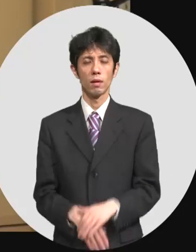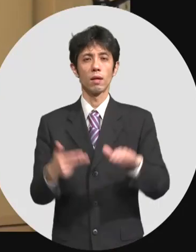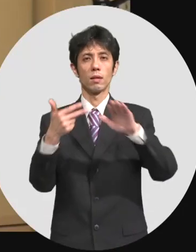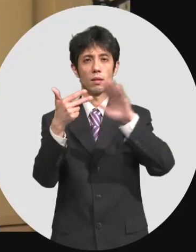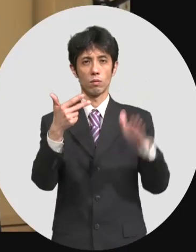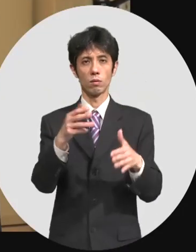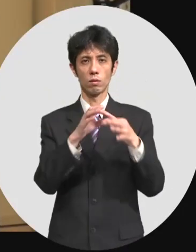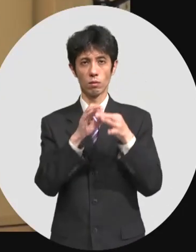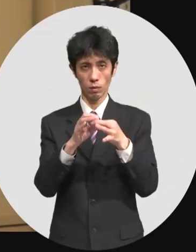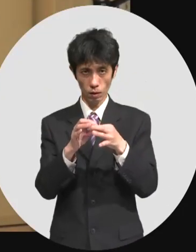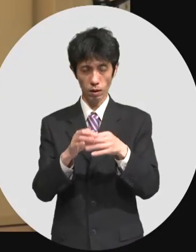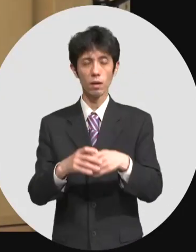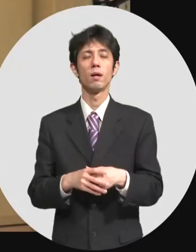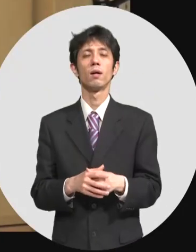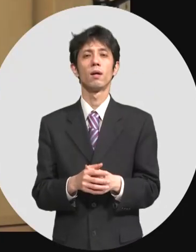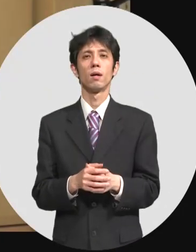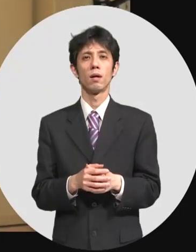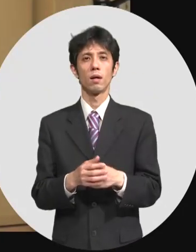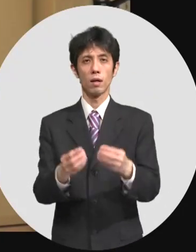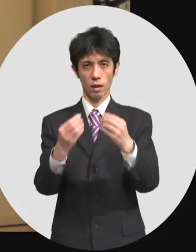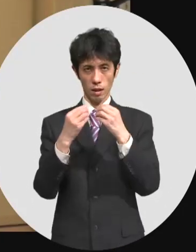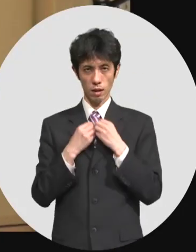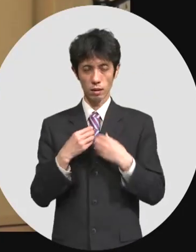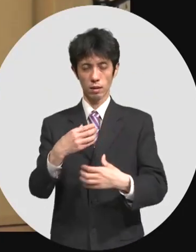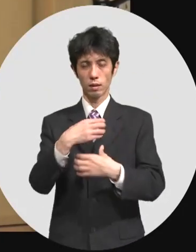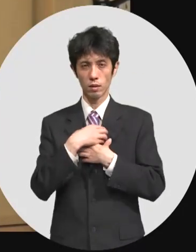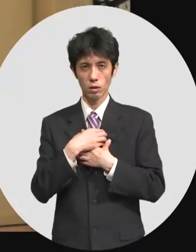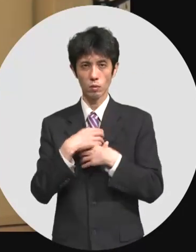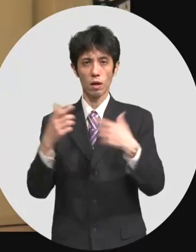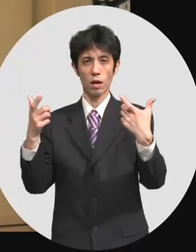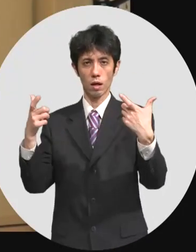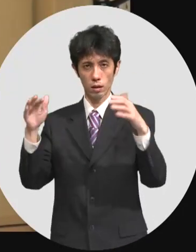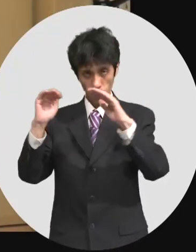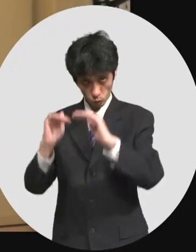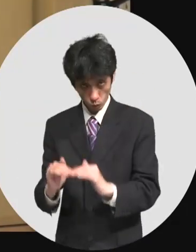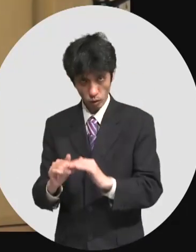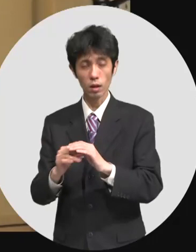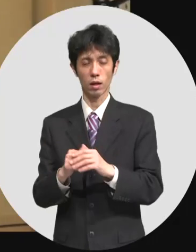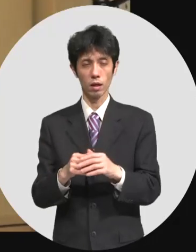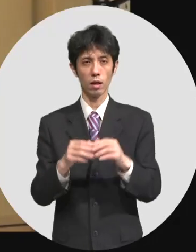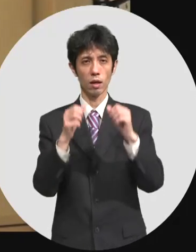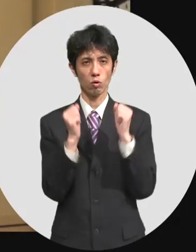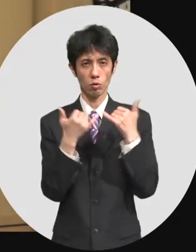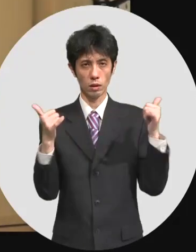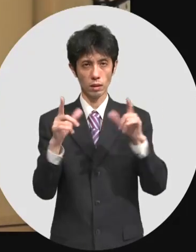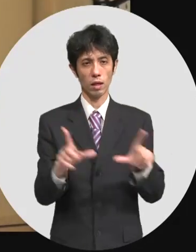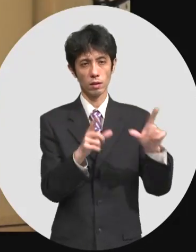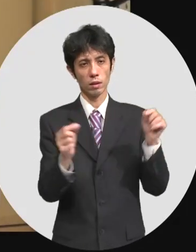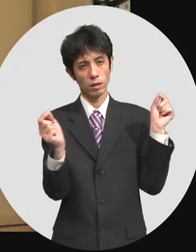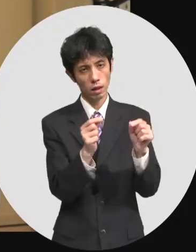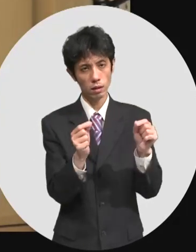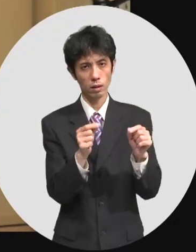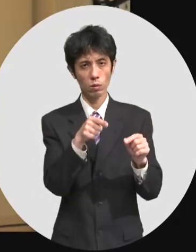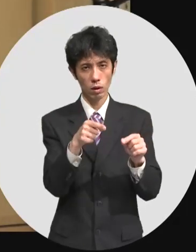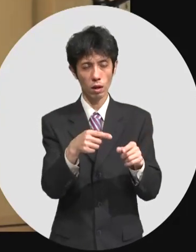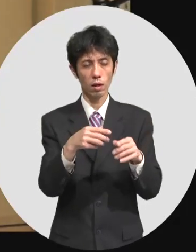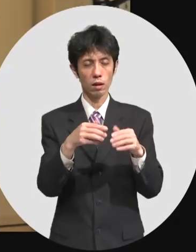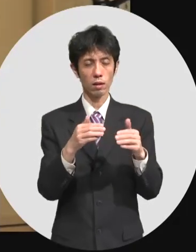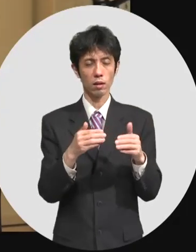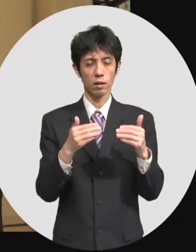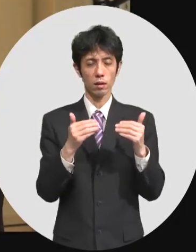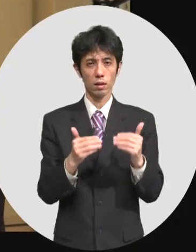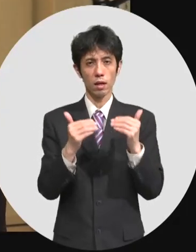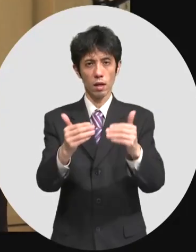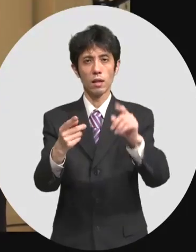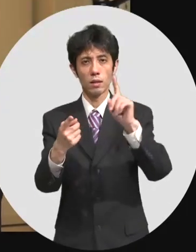ては感染のリスクが低くて、比較的住民生活に近いところから段階的に緩和してまいりたいと